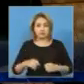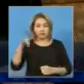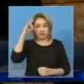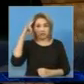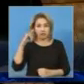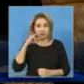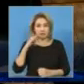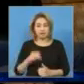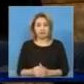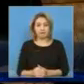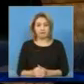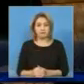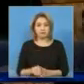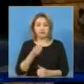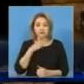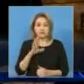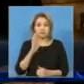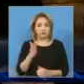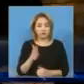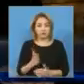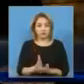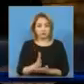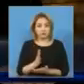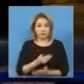қазақтың ырымы менен. Жақсы болсын, енді жақсы